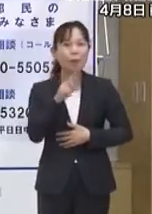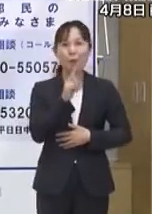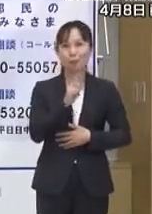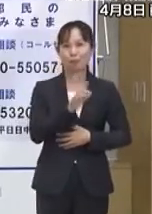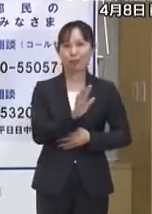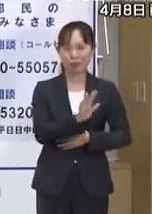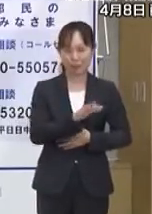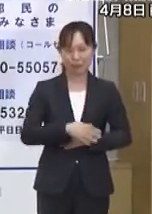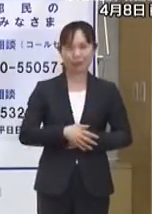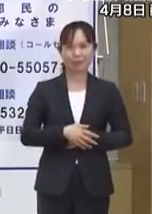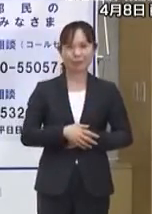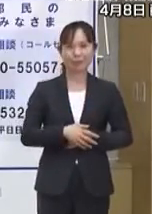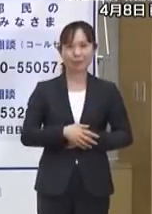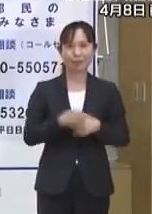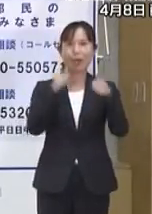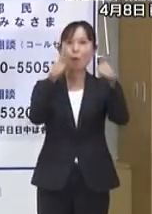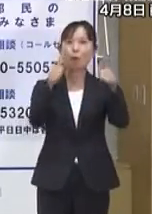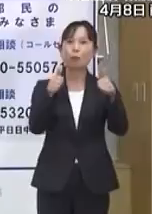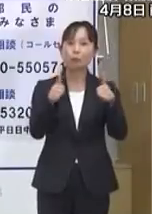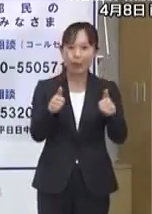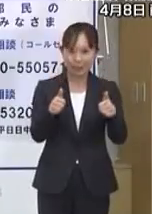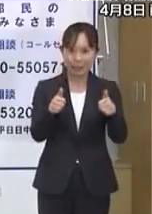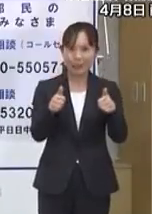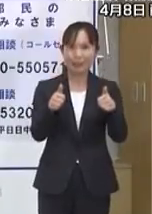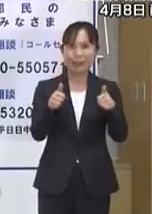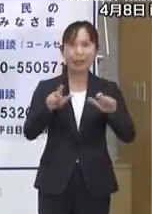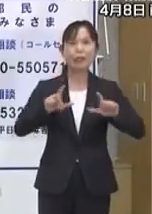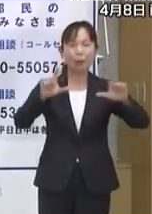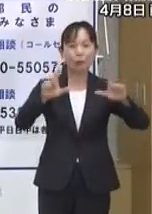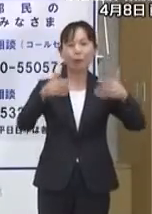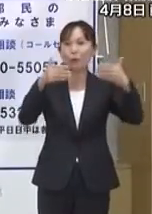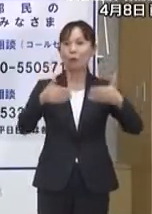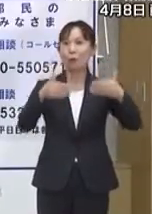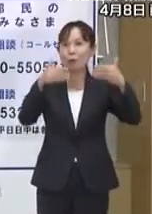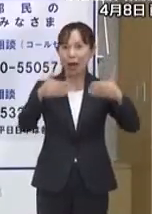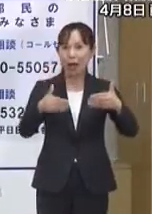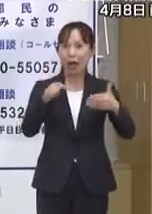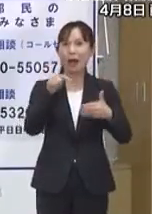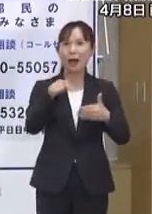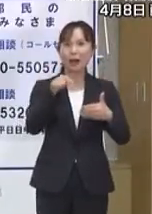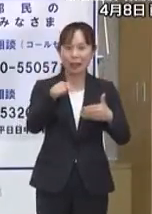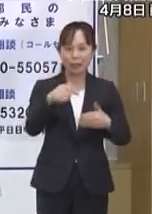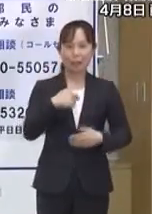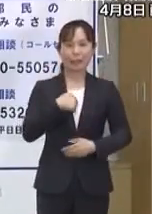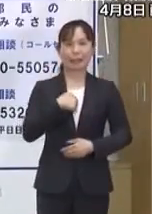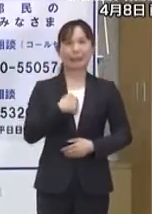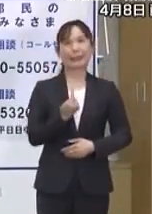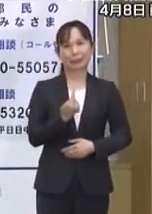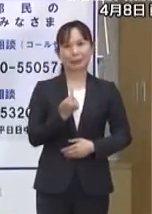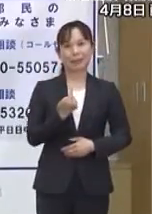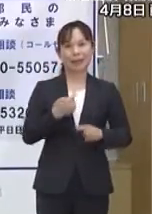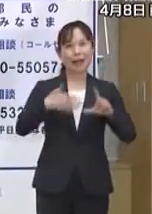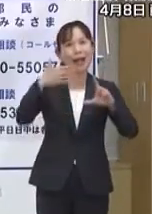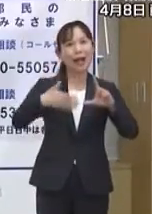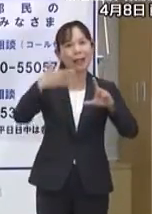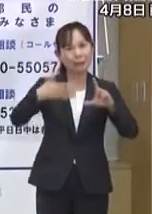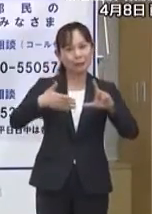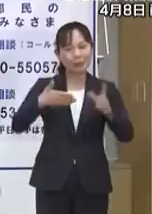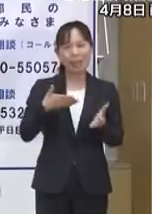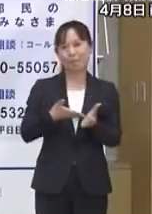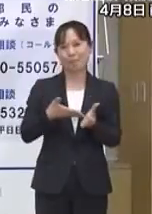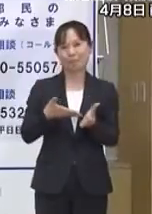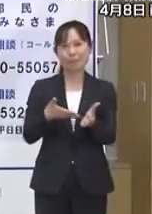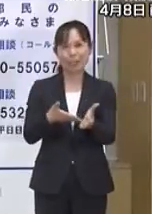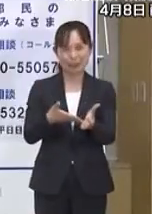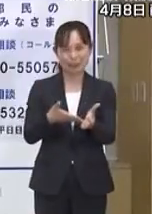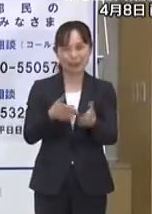ます東京都のホームページのサイト東京動画をベースといたしまして私自身がライブで配信を行って